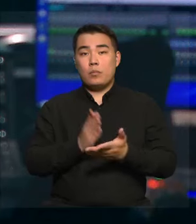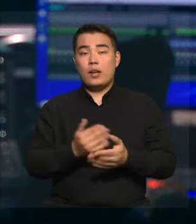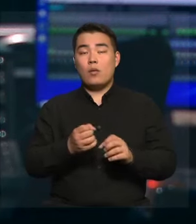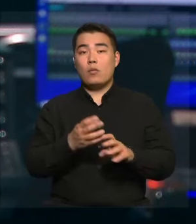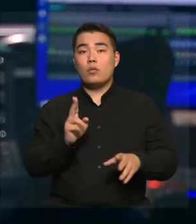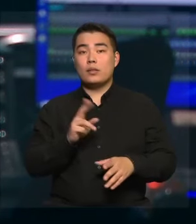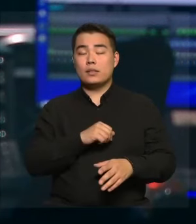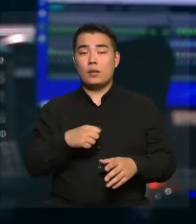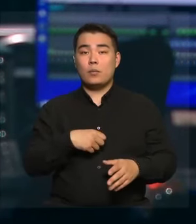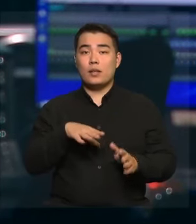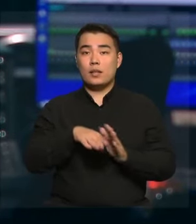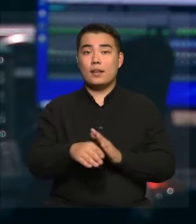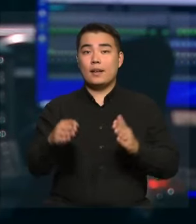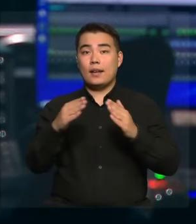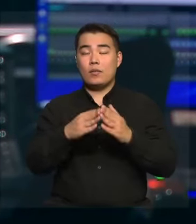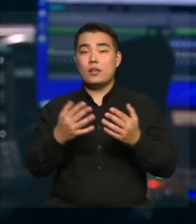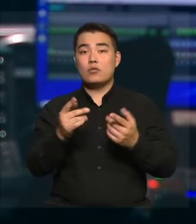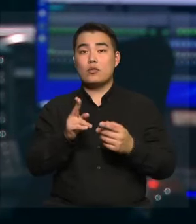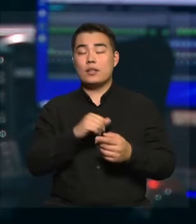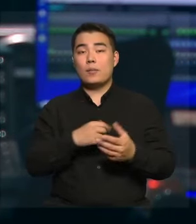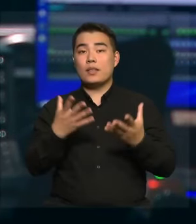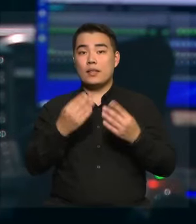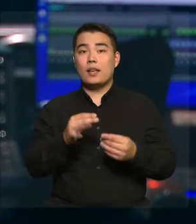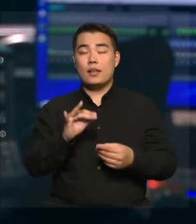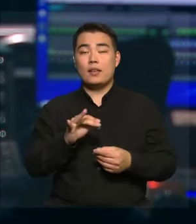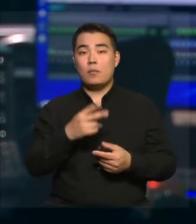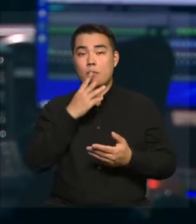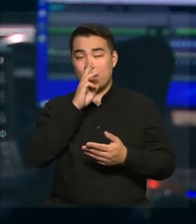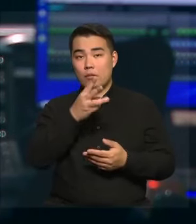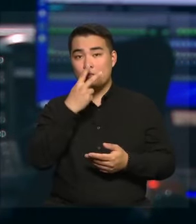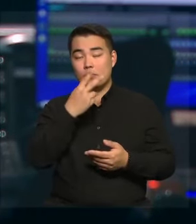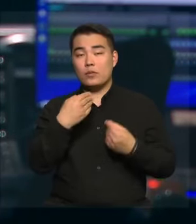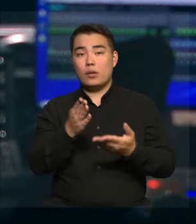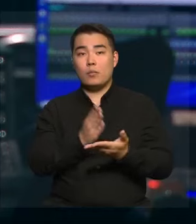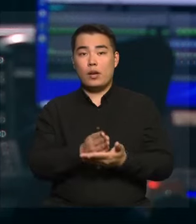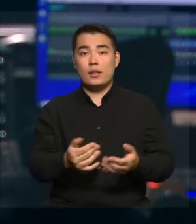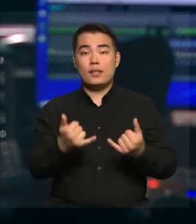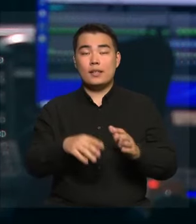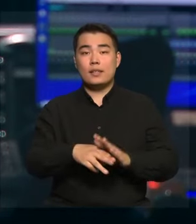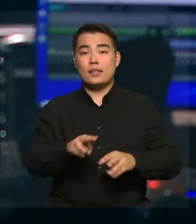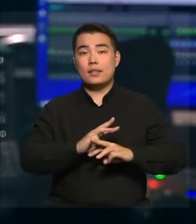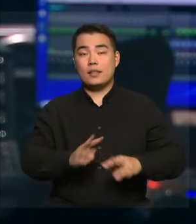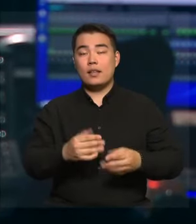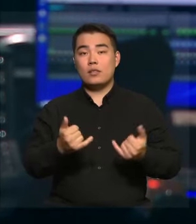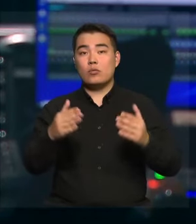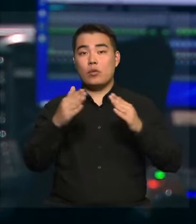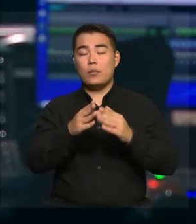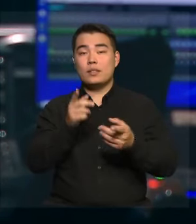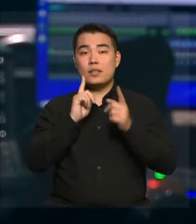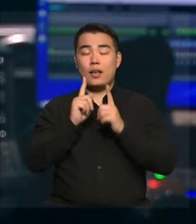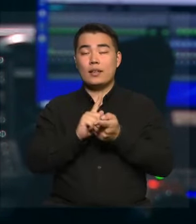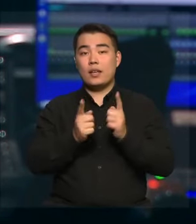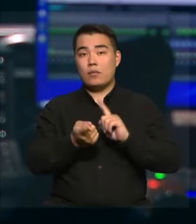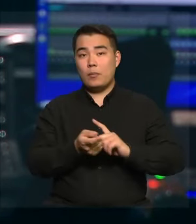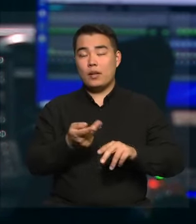кезекте тұрғандарға баспана есепте тұрған күні мен табыс деңгейіне қарай беріледі. Бүгін Сенат тұрғын үй саясатын реформалау